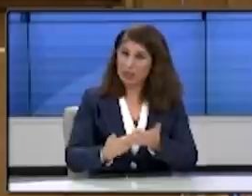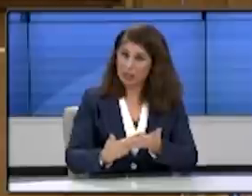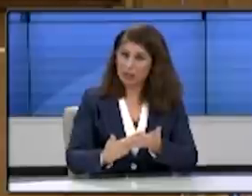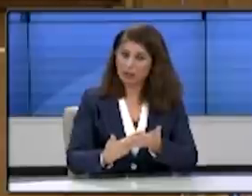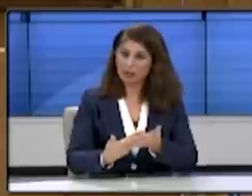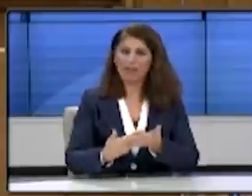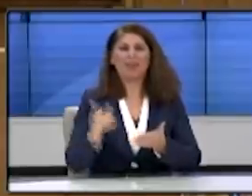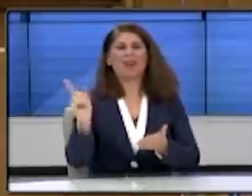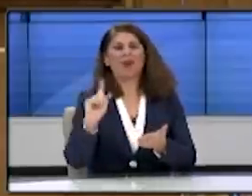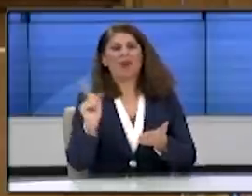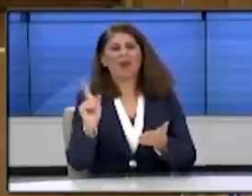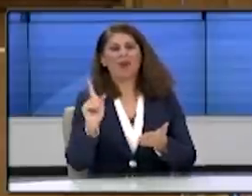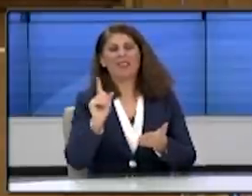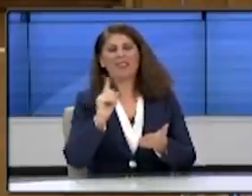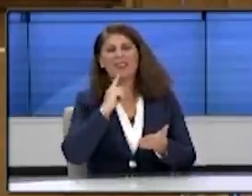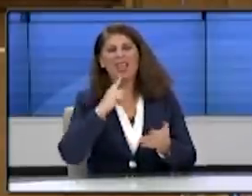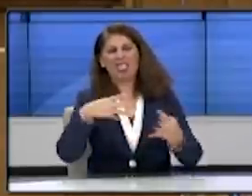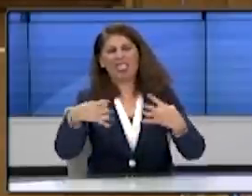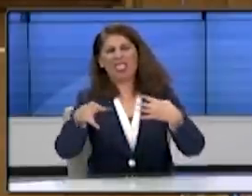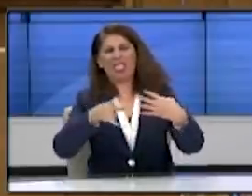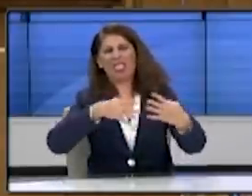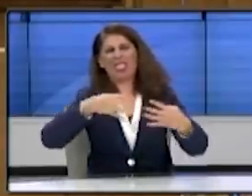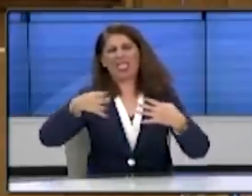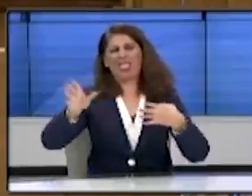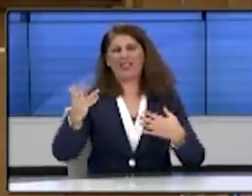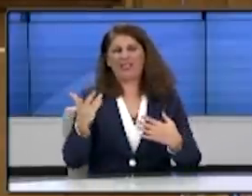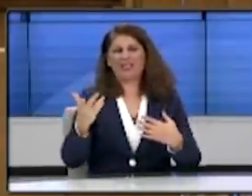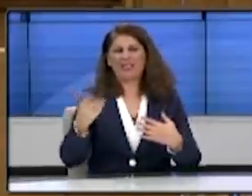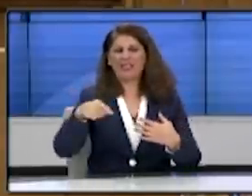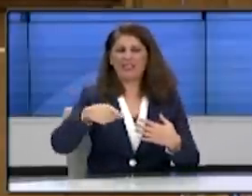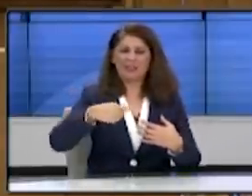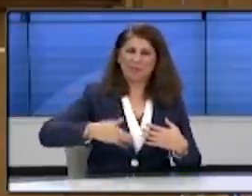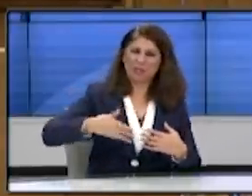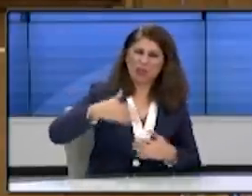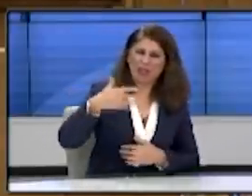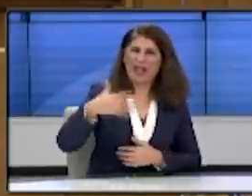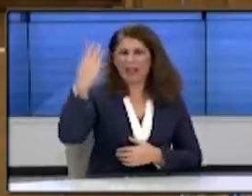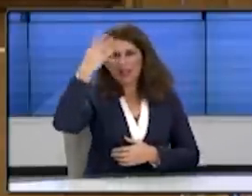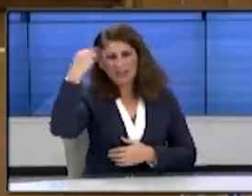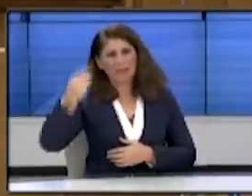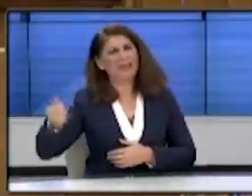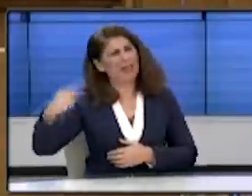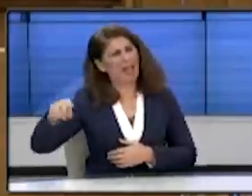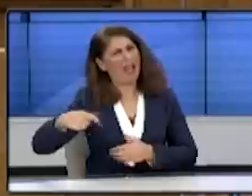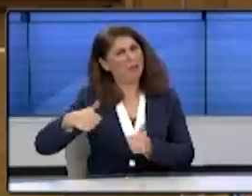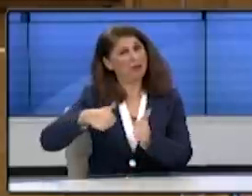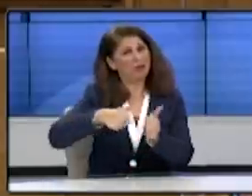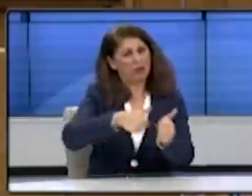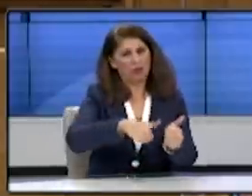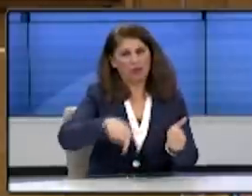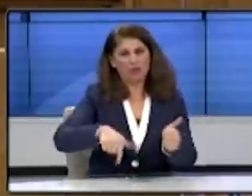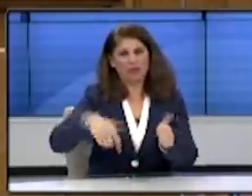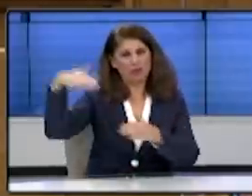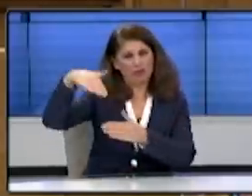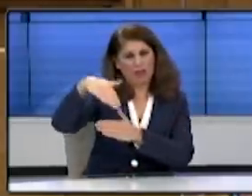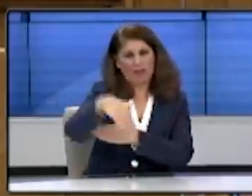επιχειρήματα και όχι τις λαϊκίστικες κορώνες Μητσοτάκη, Τσίπρα και λοιπόν ακολούθουν σας εδώ μέσα σε αυτό